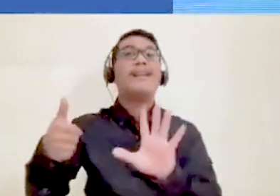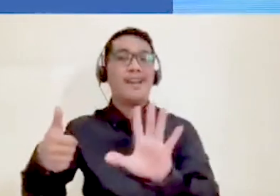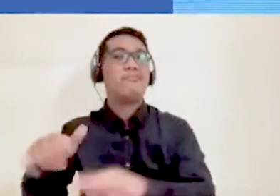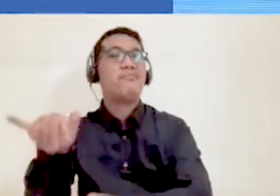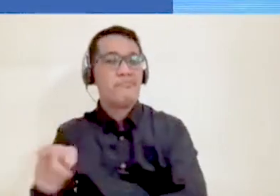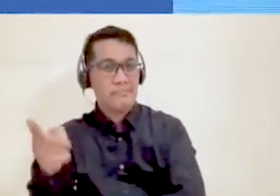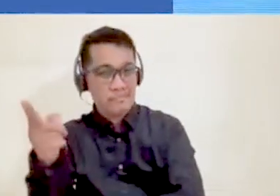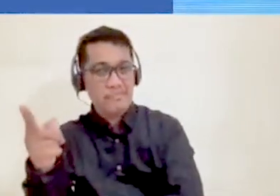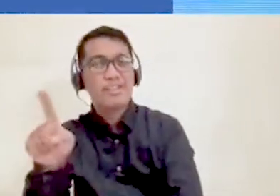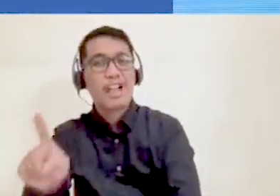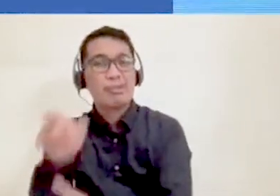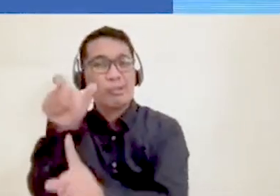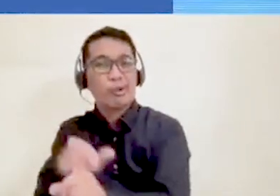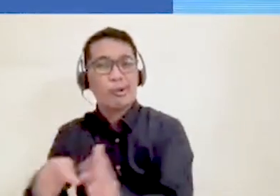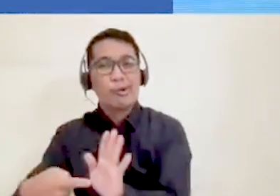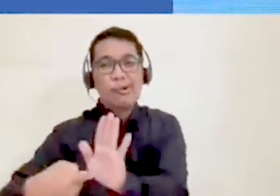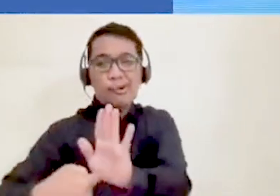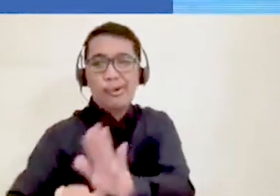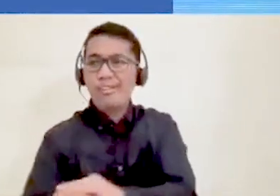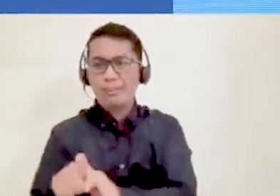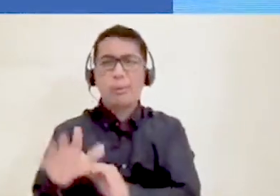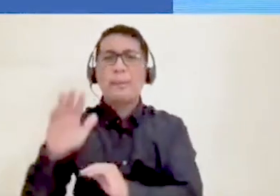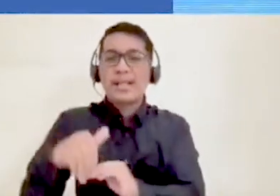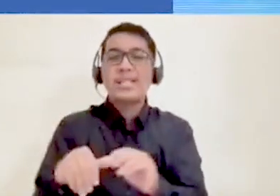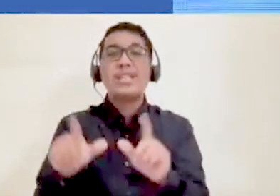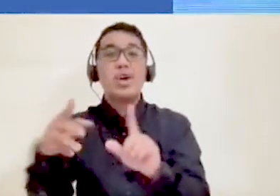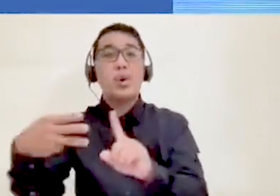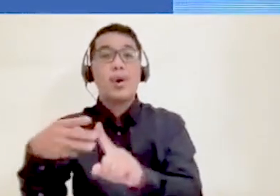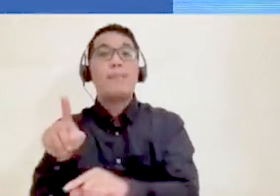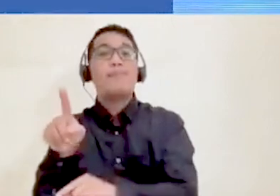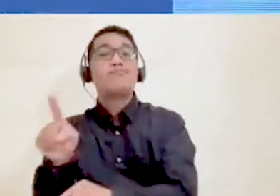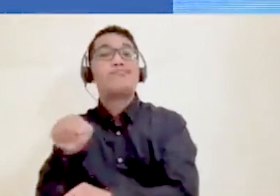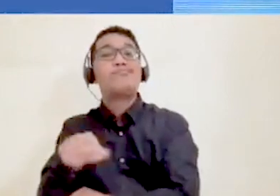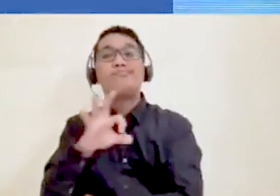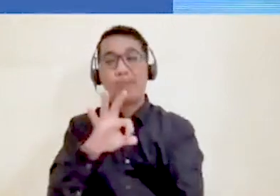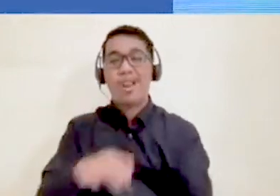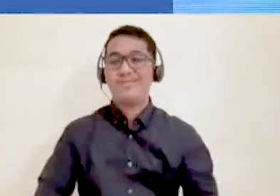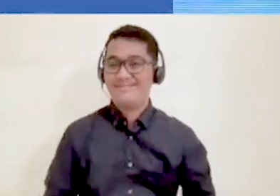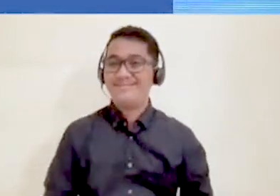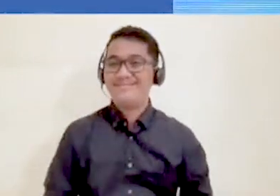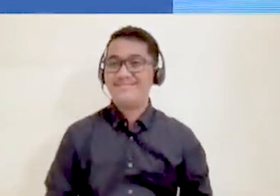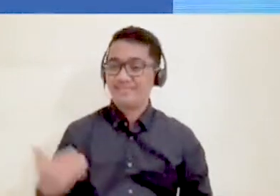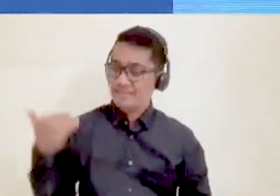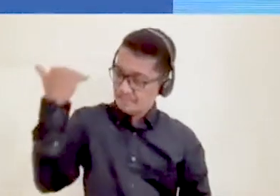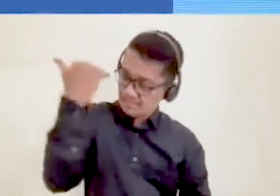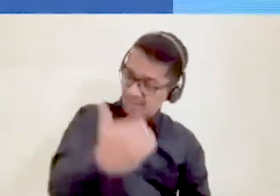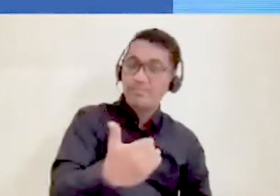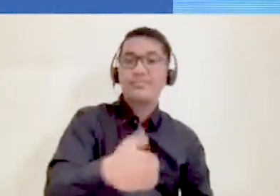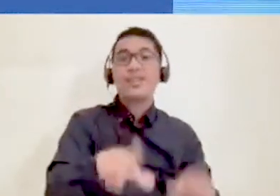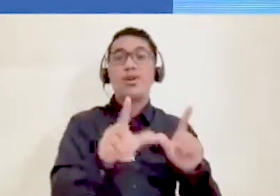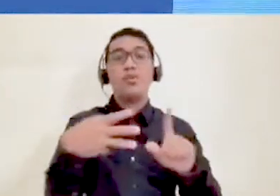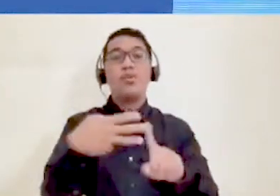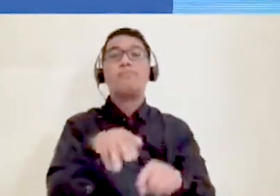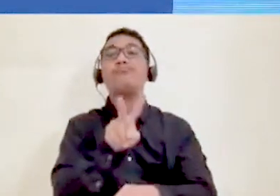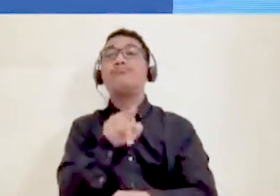salah satu tokohnya yang memperkenalkan itu masih web onepoin Wow kemudian kita masuk ke web to